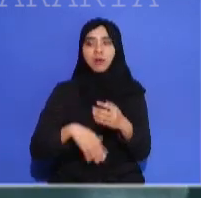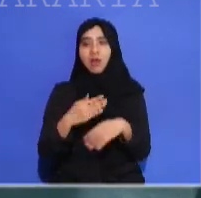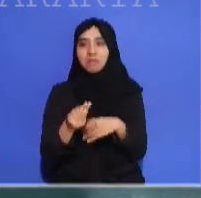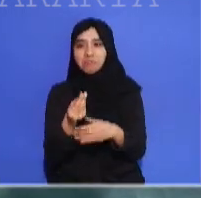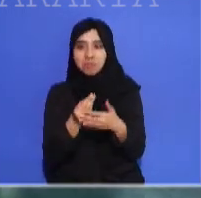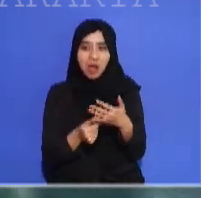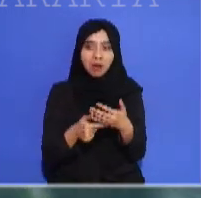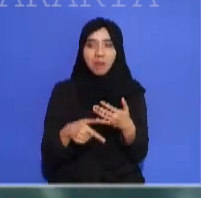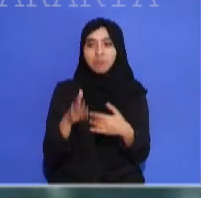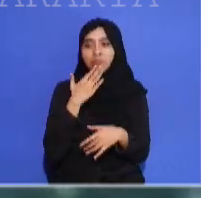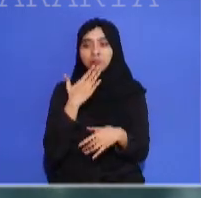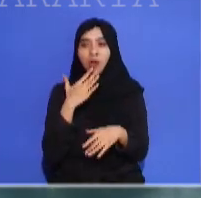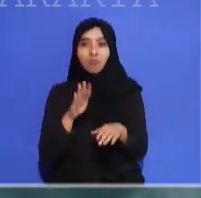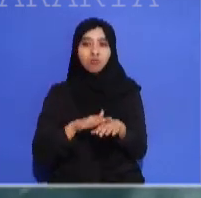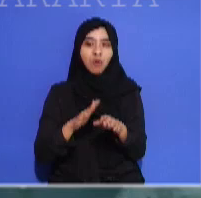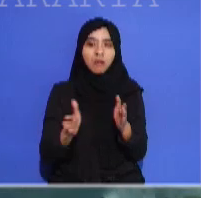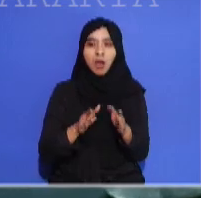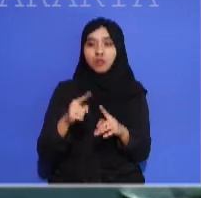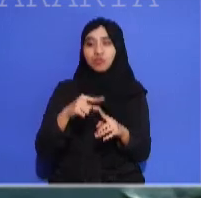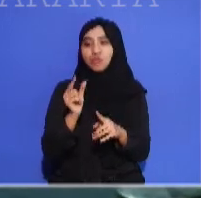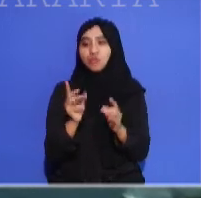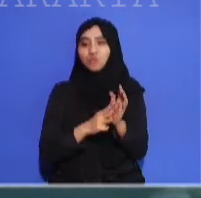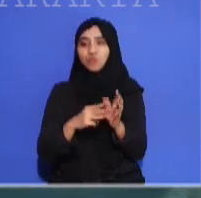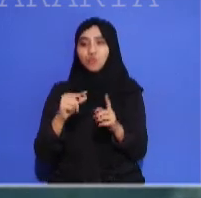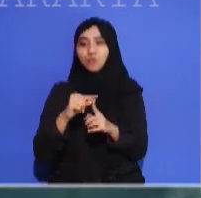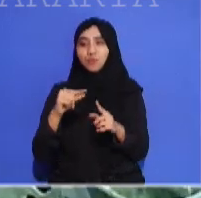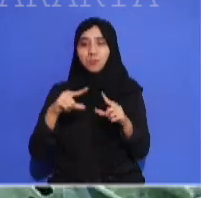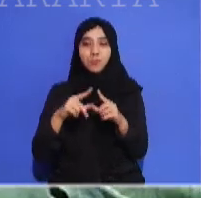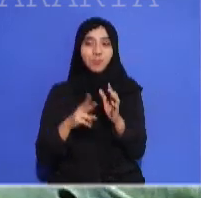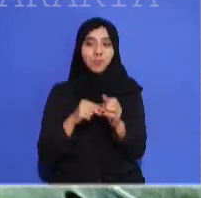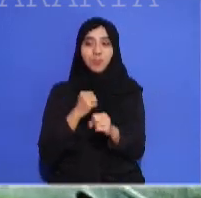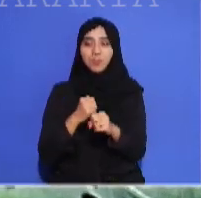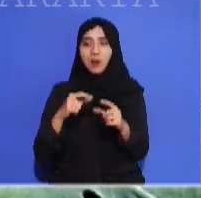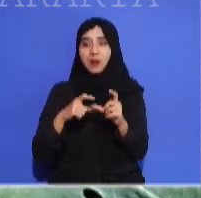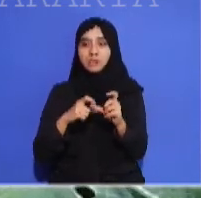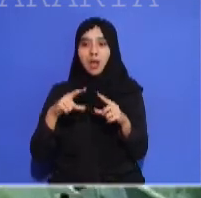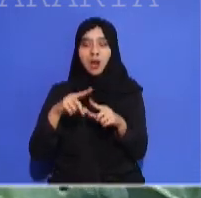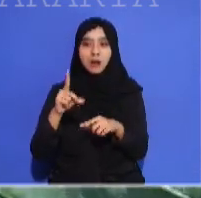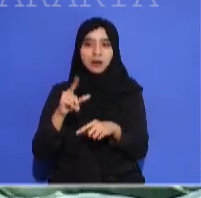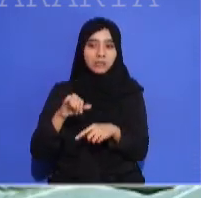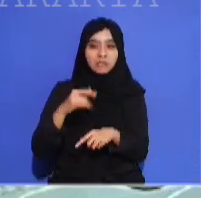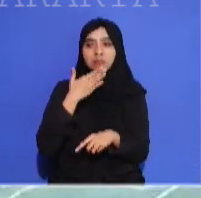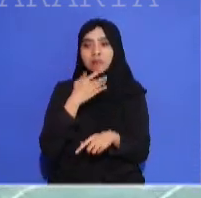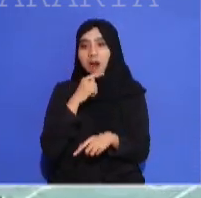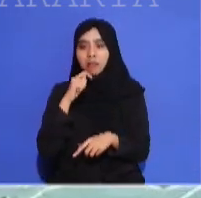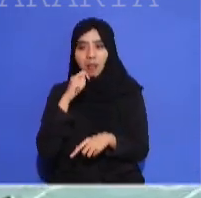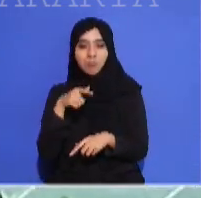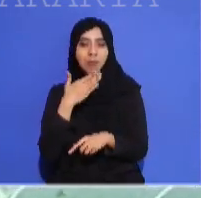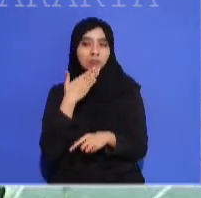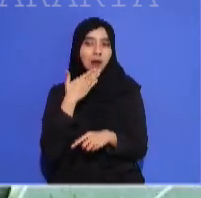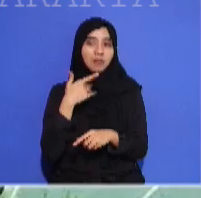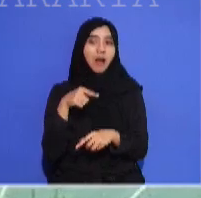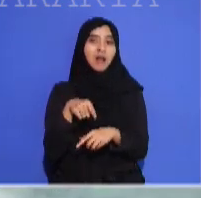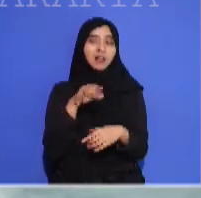tani ingkang budidaya kanthi cara tumpang sari, nanging saperangan ugi budidaya setunggal jinis taneman kemawon ing saben kangge ngirit beya